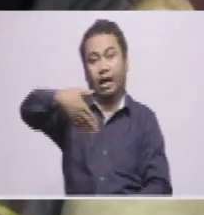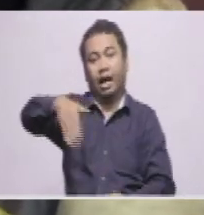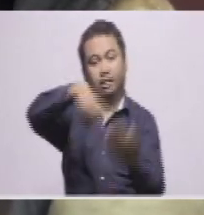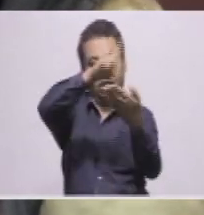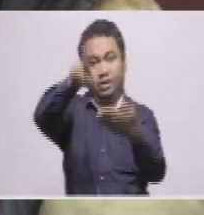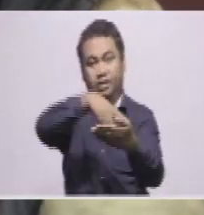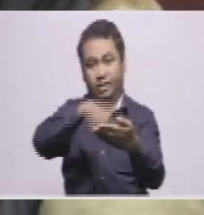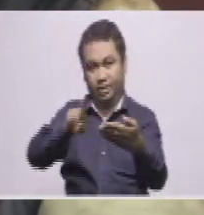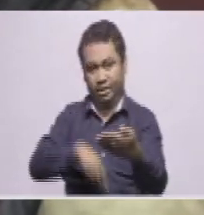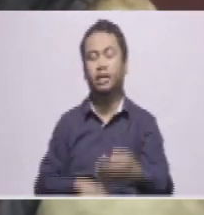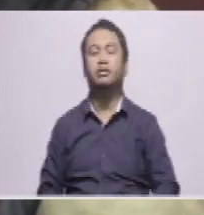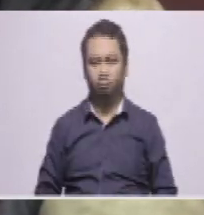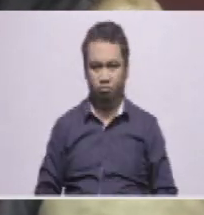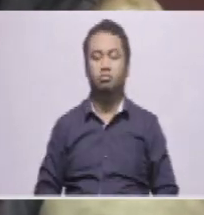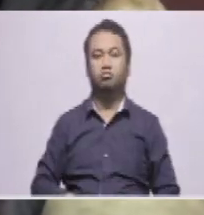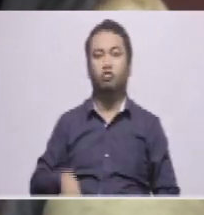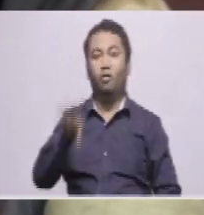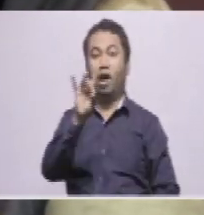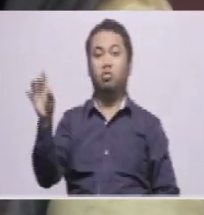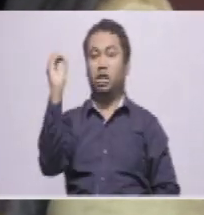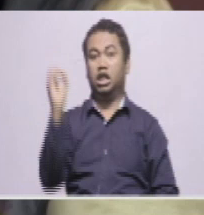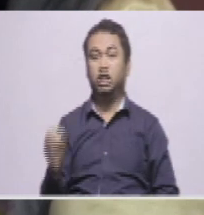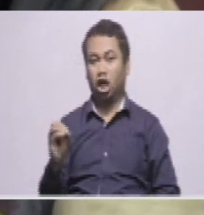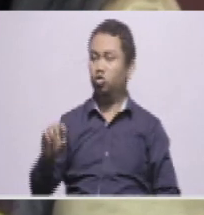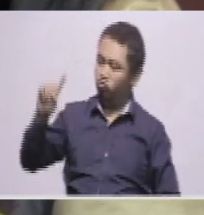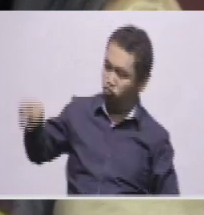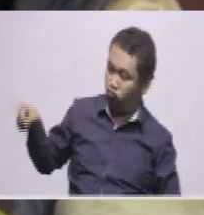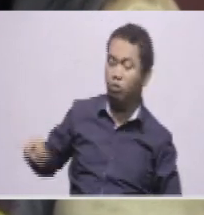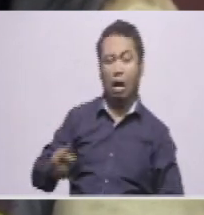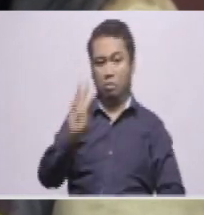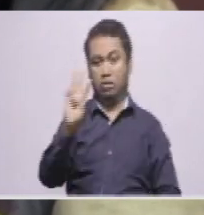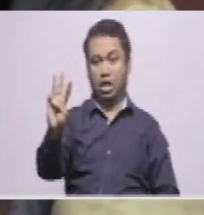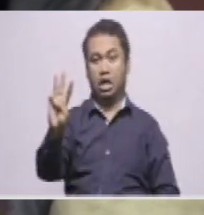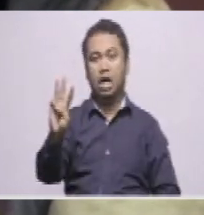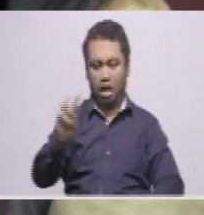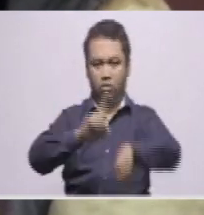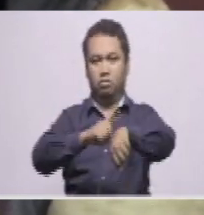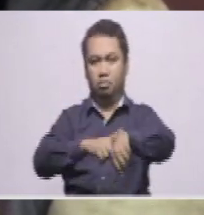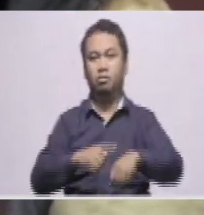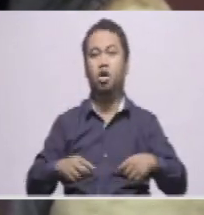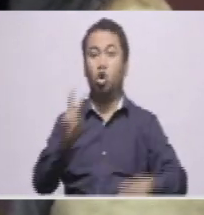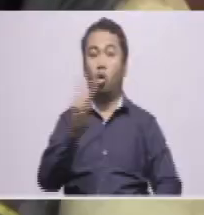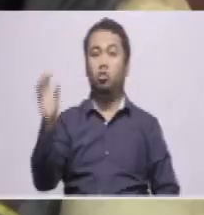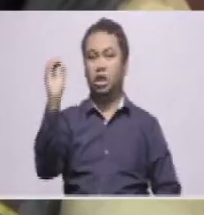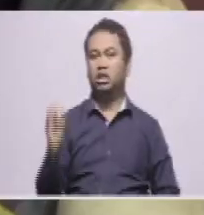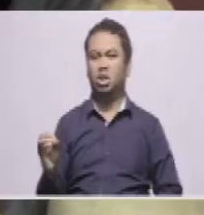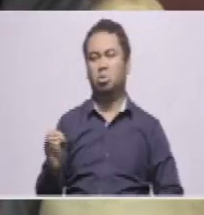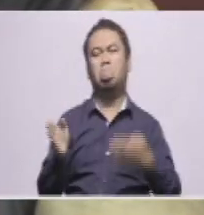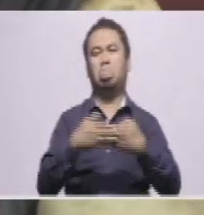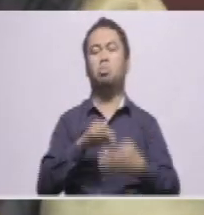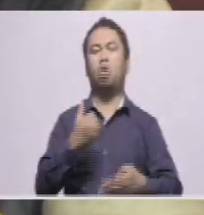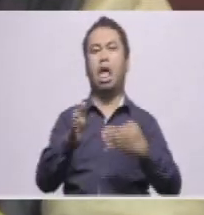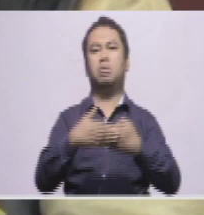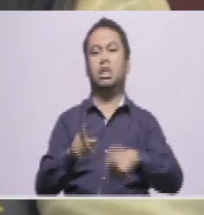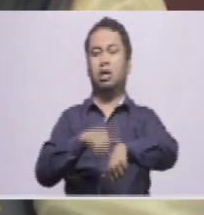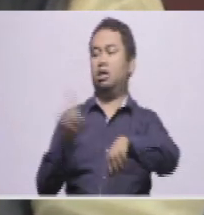kosa dia nisokatra tamin'ny anora maraina, izany hoe 8.5% izany a tsy nisokatra tamin'ny anora maraina. Ny 7.5%